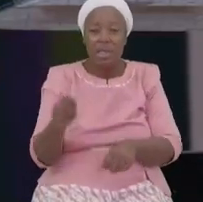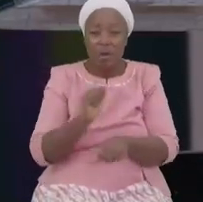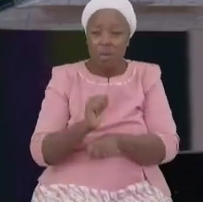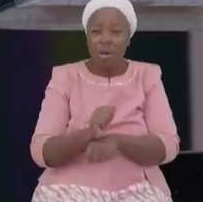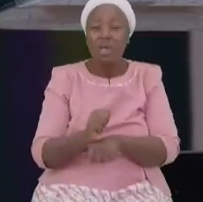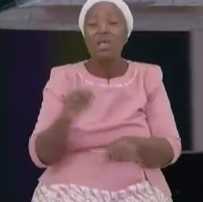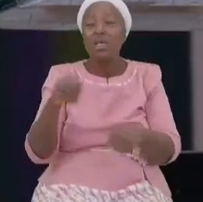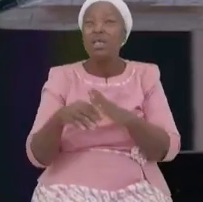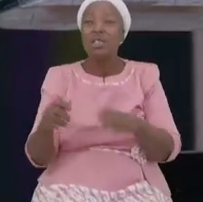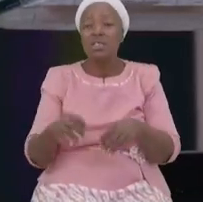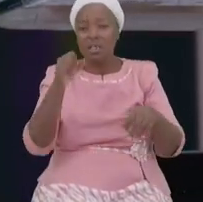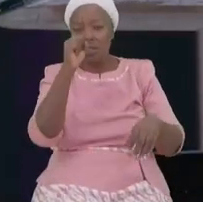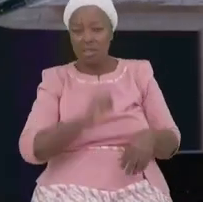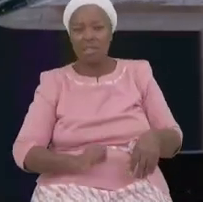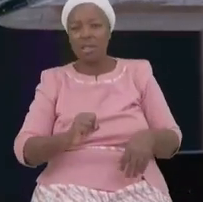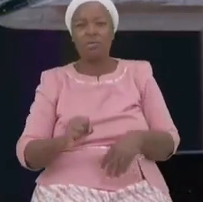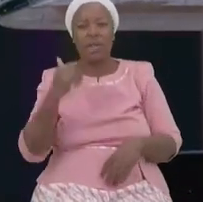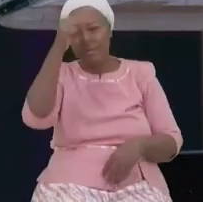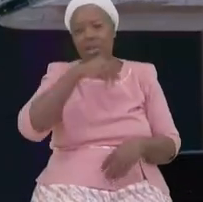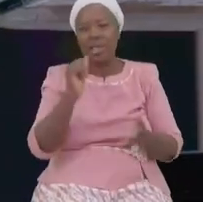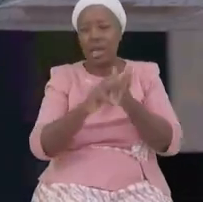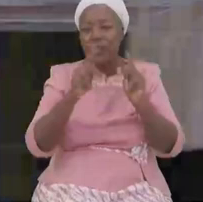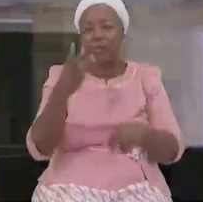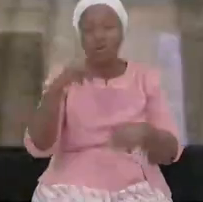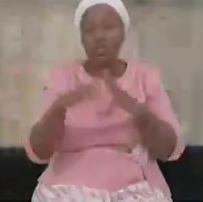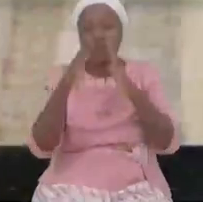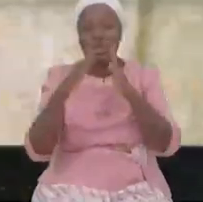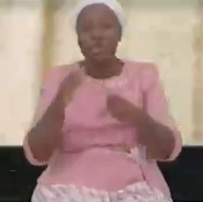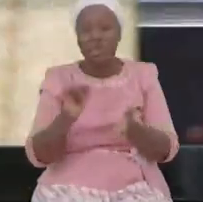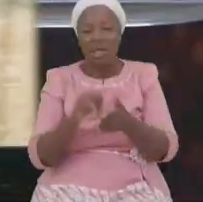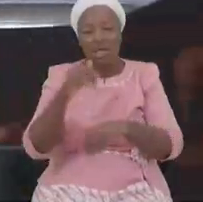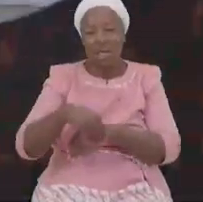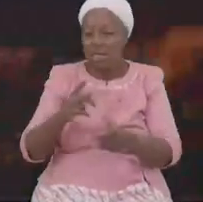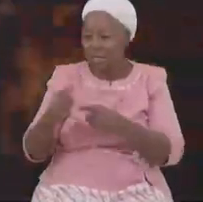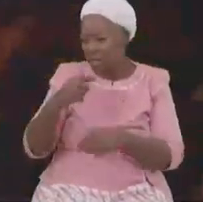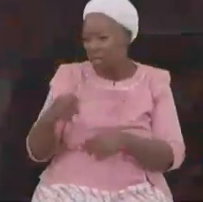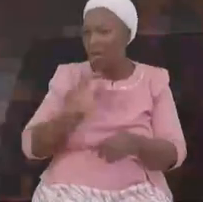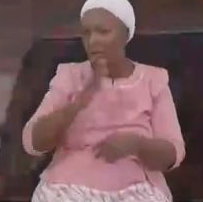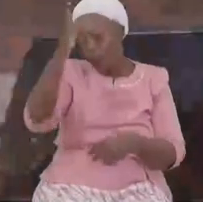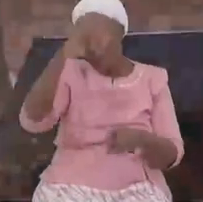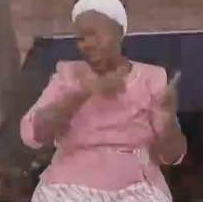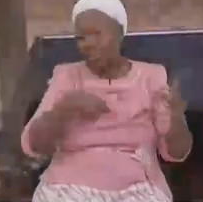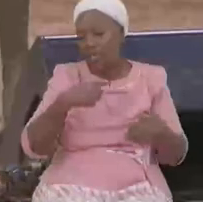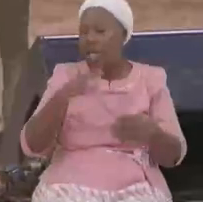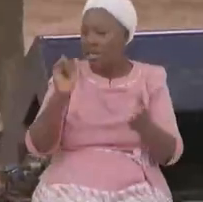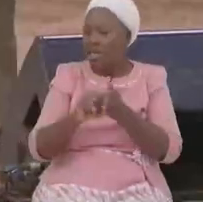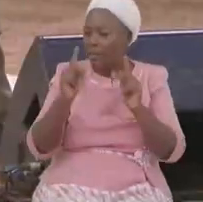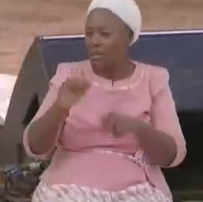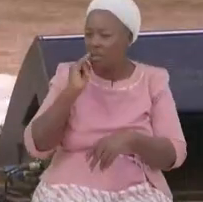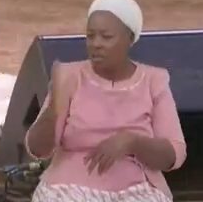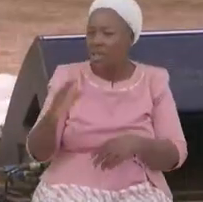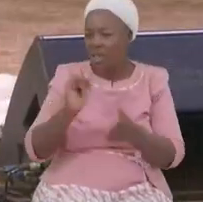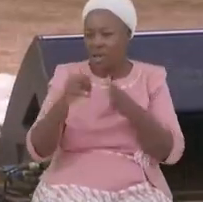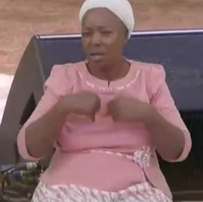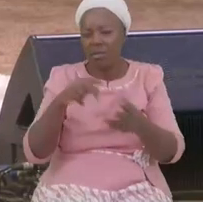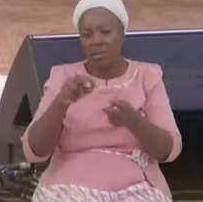Il était à la réunion cette nuit-là. Et j'ai dit, cette personne là-bas qui a ce problème à la main, tu as amené ce problème-là